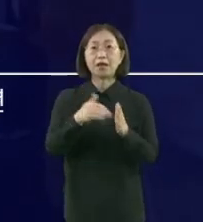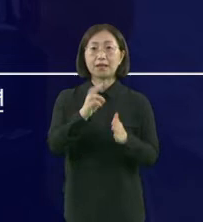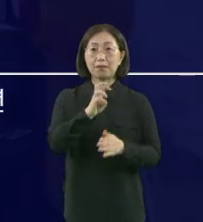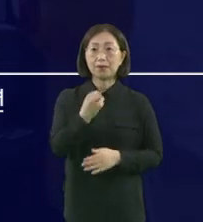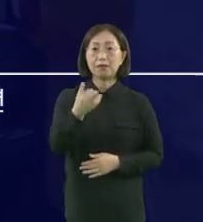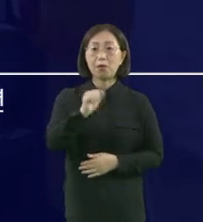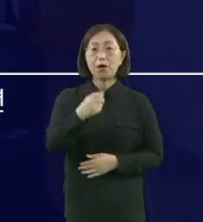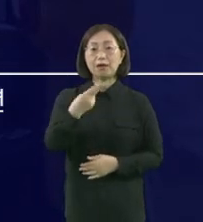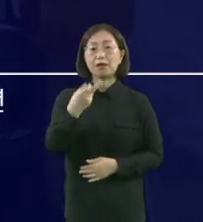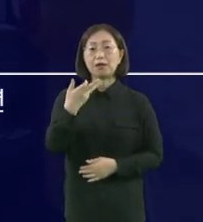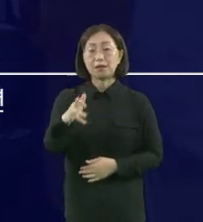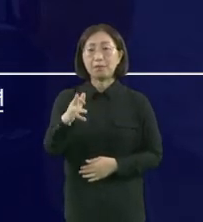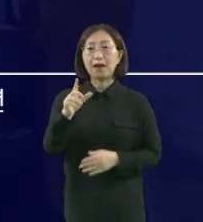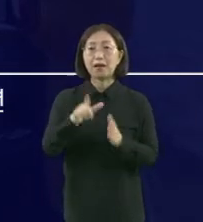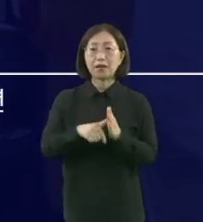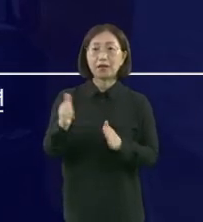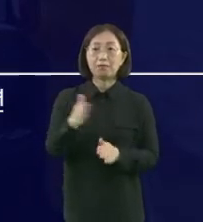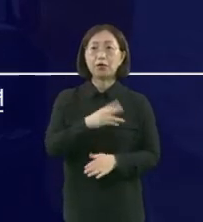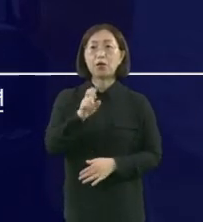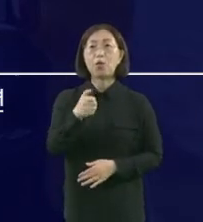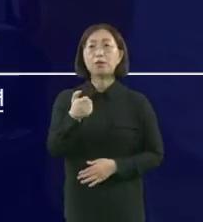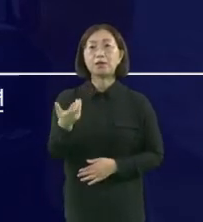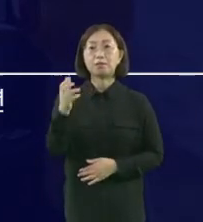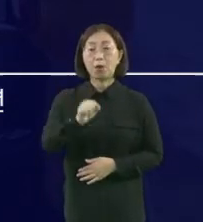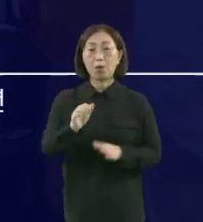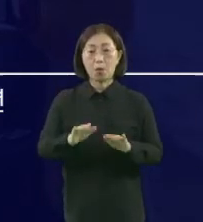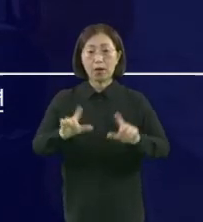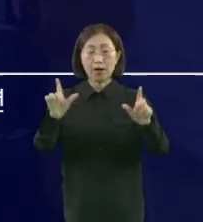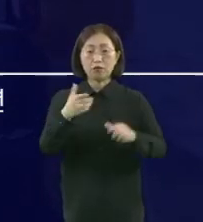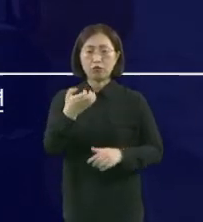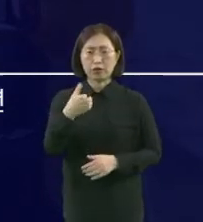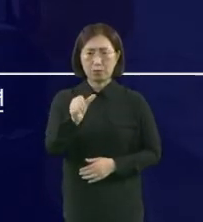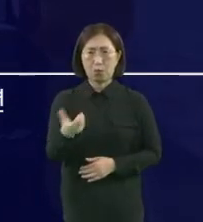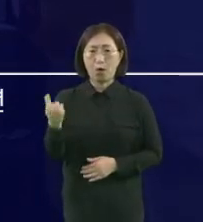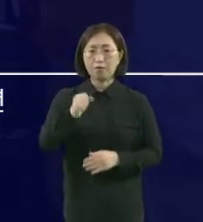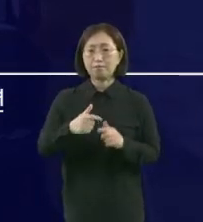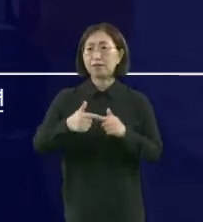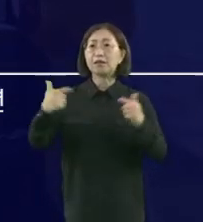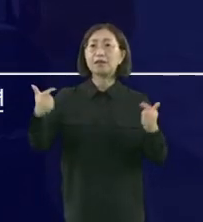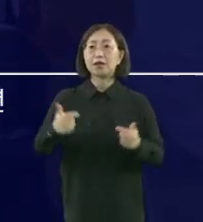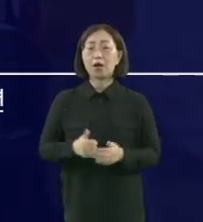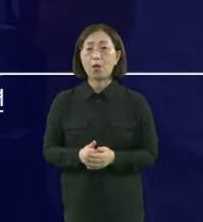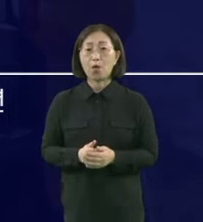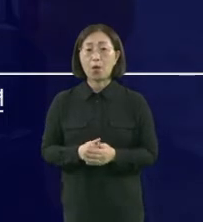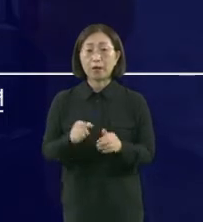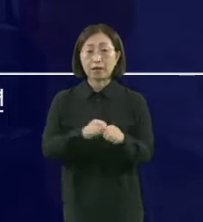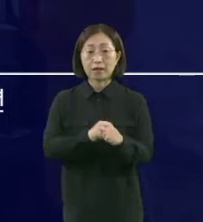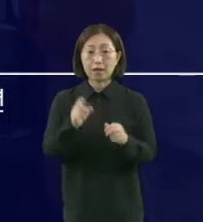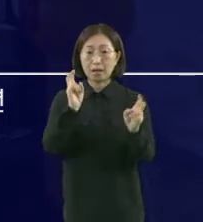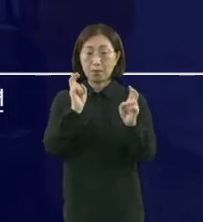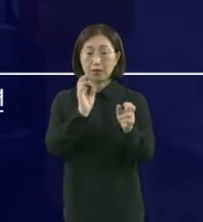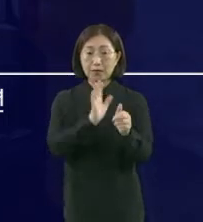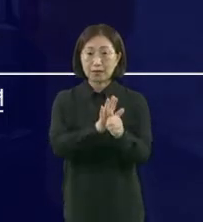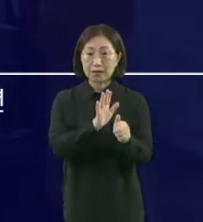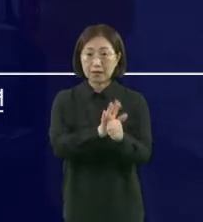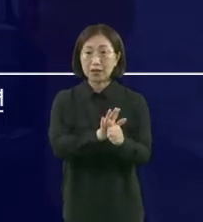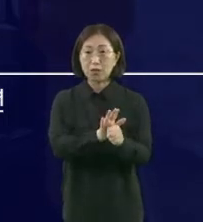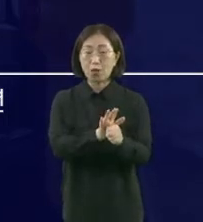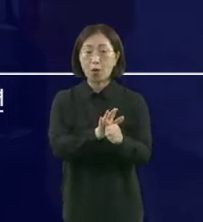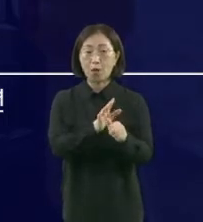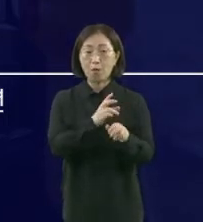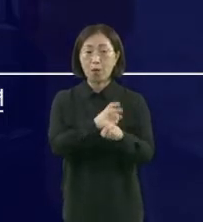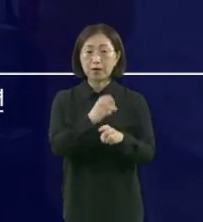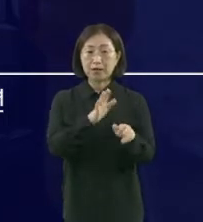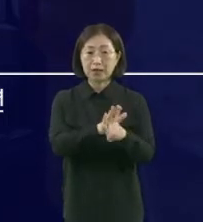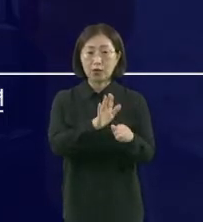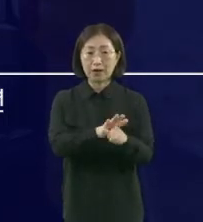원대에서 2018년부터는 50억 원대, 올해는 95억 원까지 급증했고 특히 버스 지원의 가장 큰 이유인